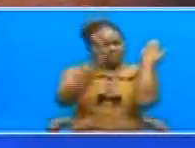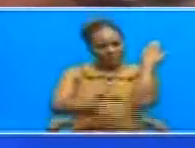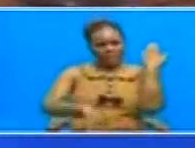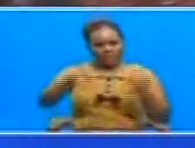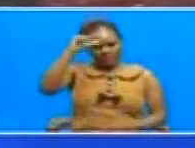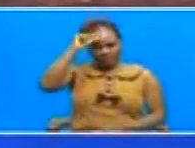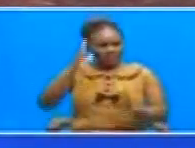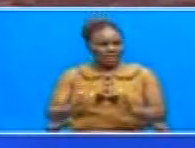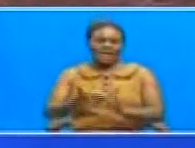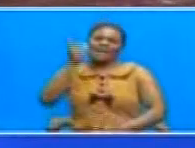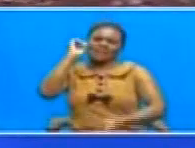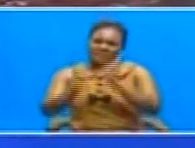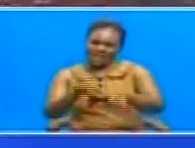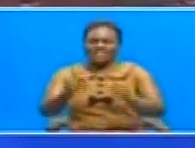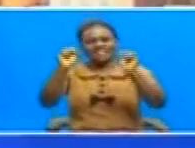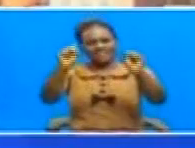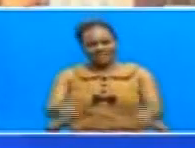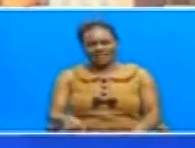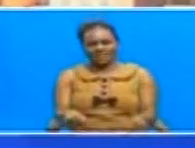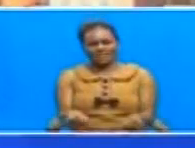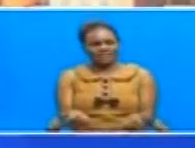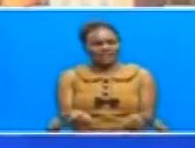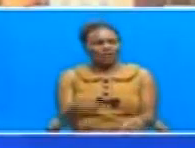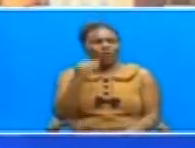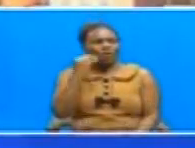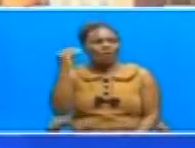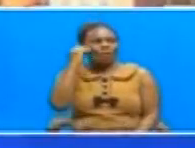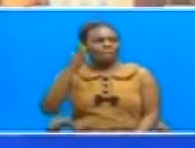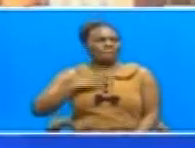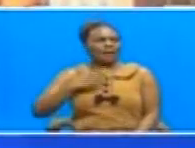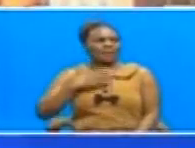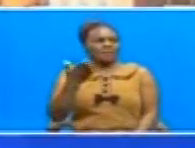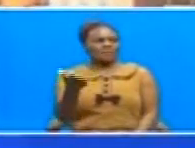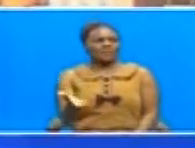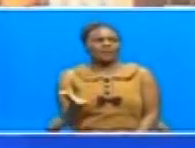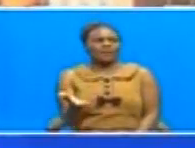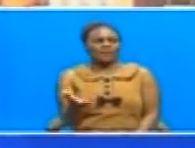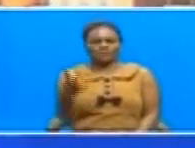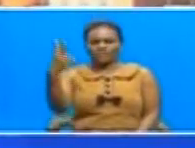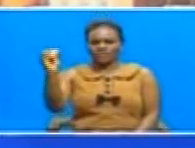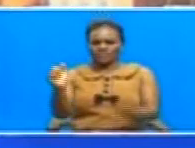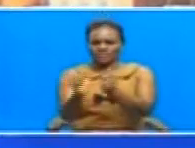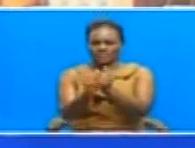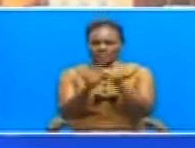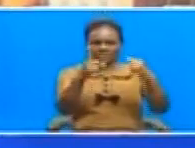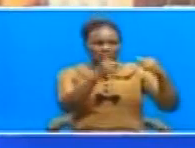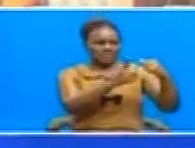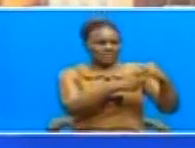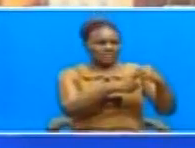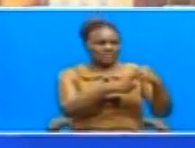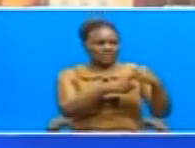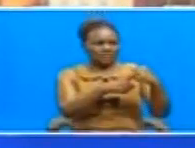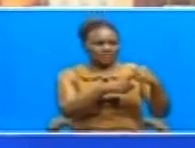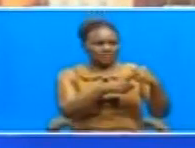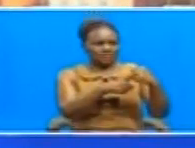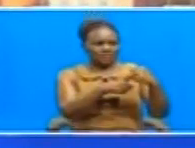na hata jirani. My home will be here also in Tatu City. So you will